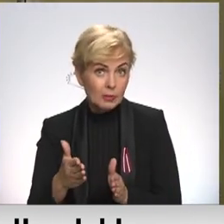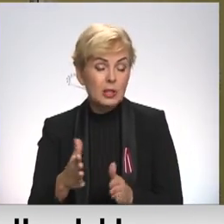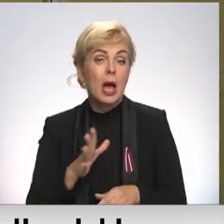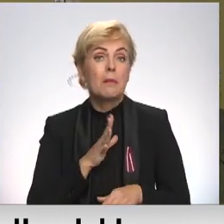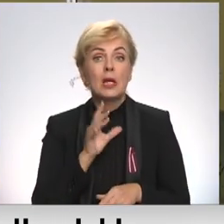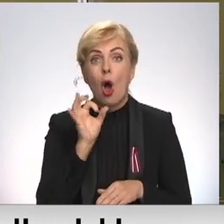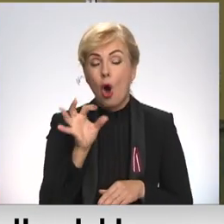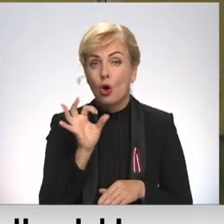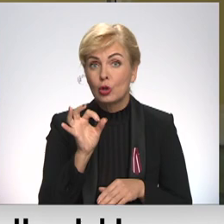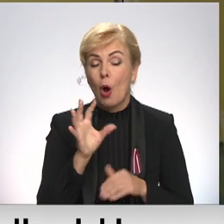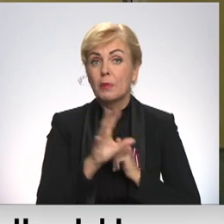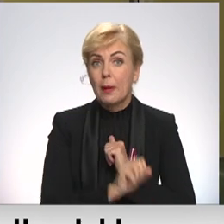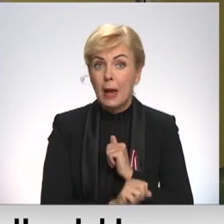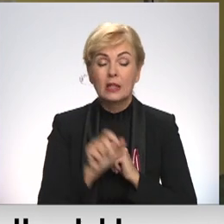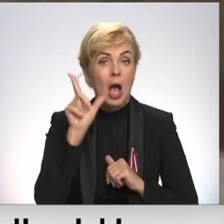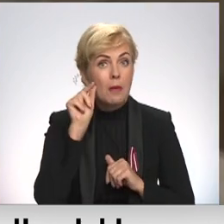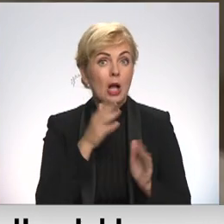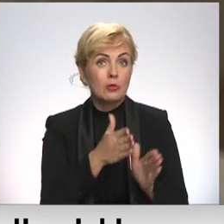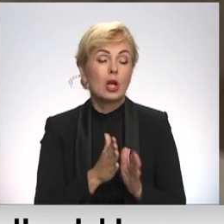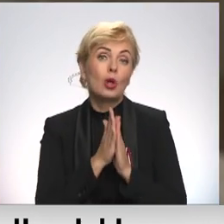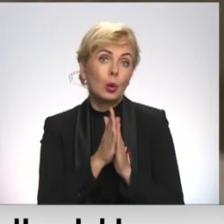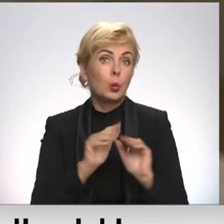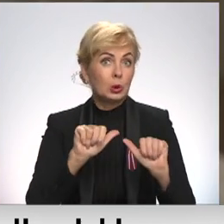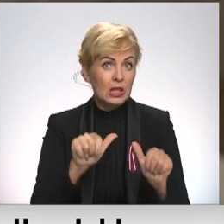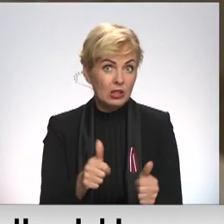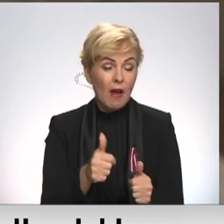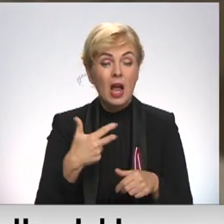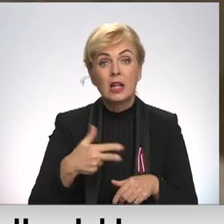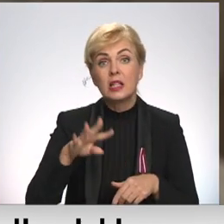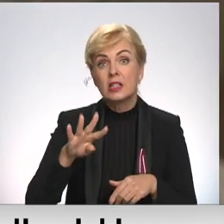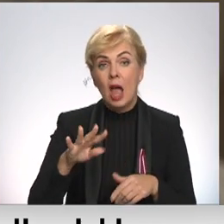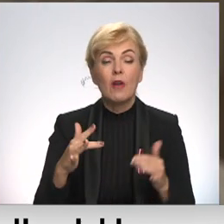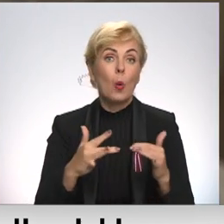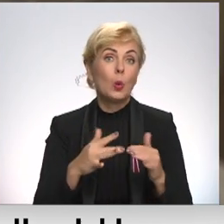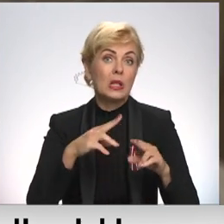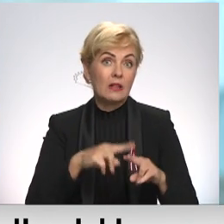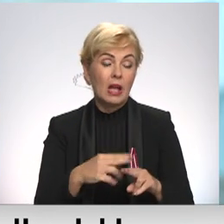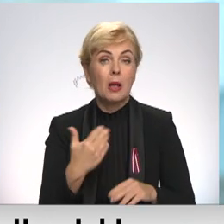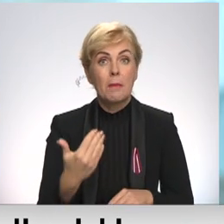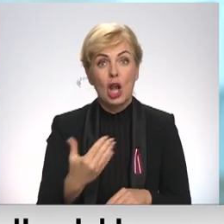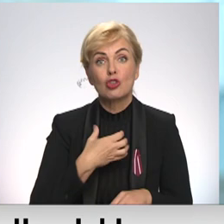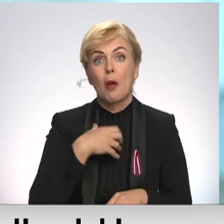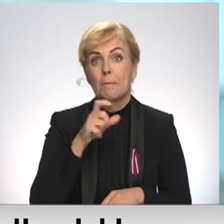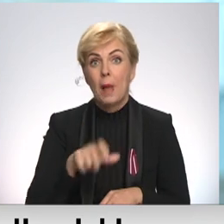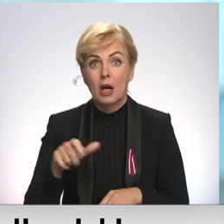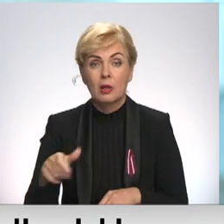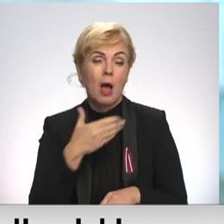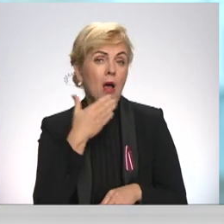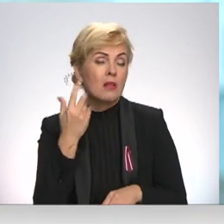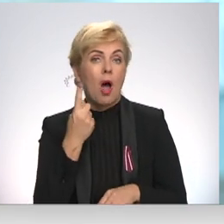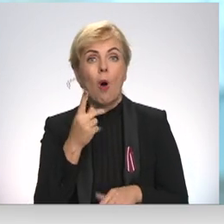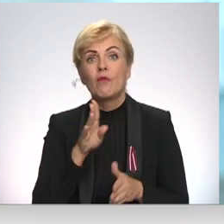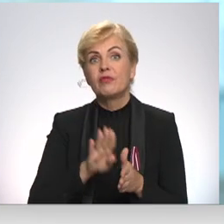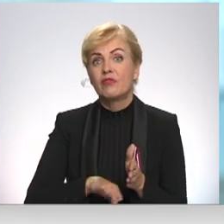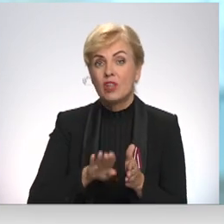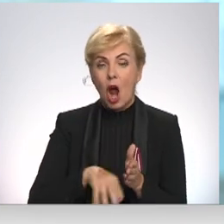oktobra beigās. Preiļu slimnīcai lūdza izveidot 39 gultas vietas šiem pacientiem. Tas nav tā tik viennozīmīgi, vai